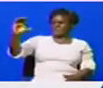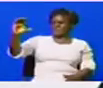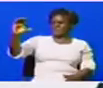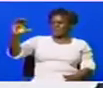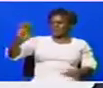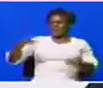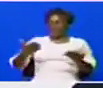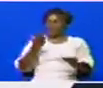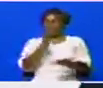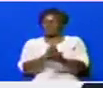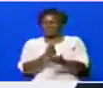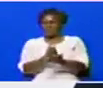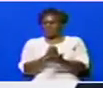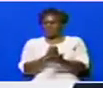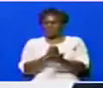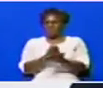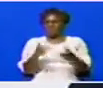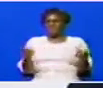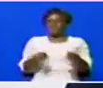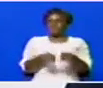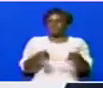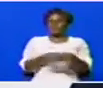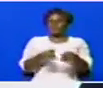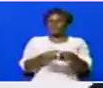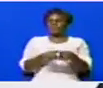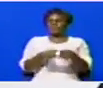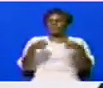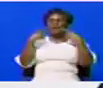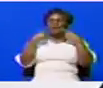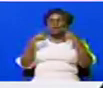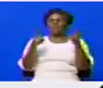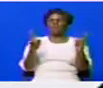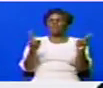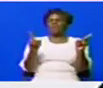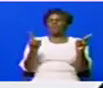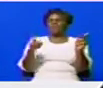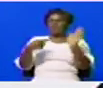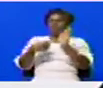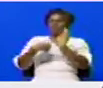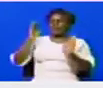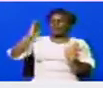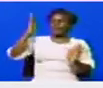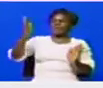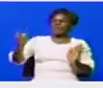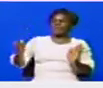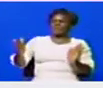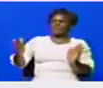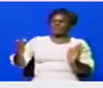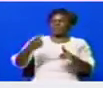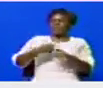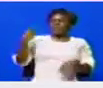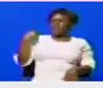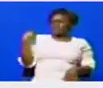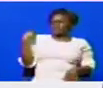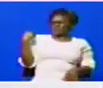namna zinavyothibitishwa hadi vile ambavyo unakuta matokeo yake yanakuwa yanaletwa kwa njia ya moja kwa moja, matokeo ambayo kuanzia jana